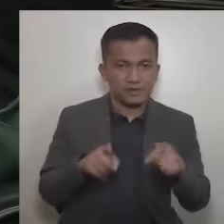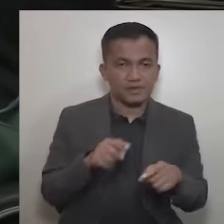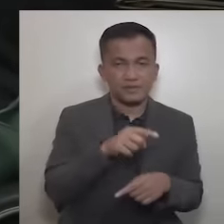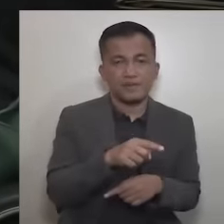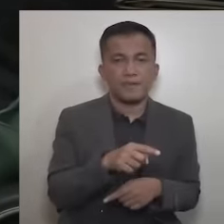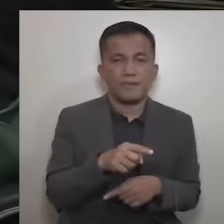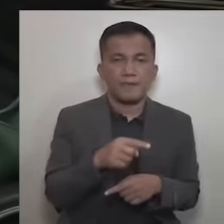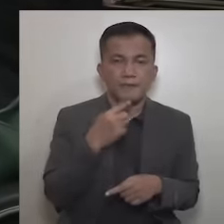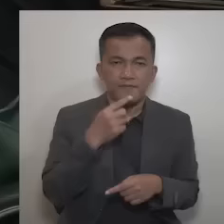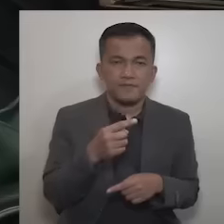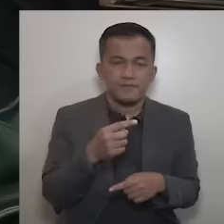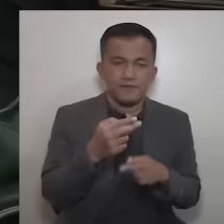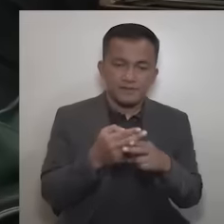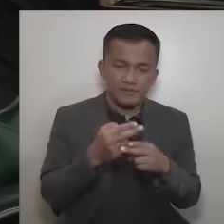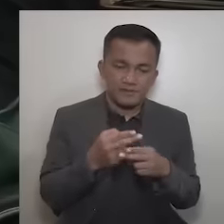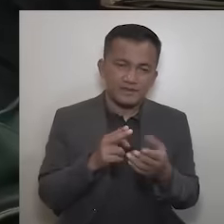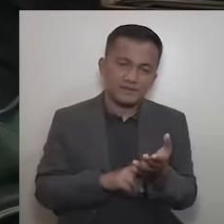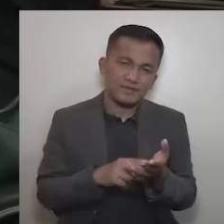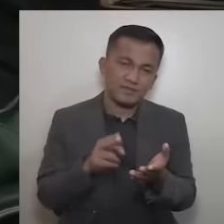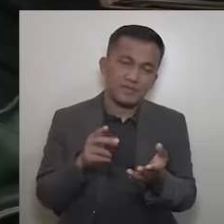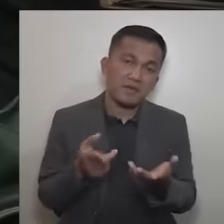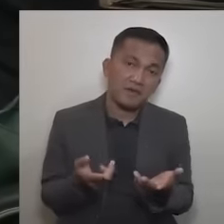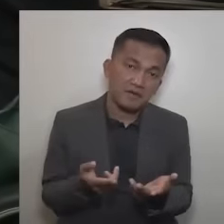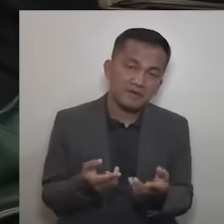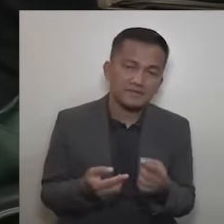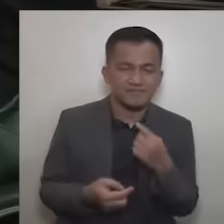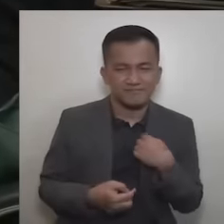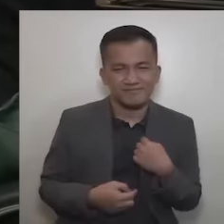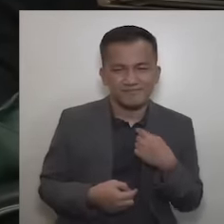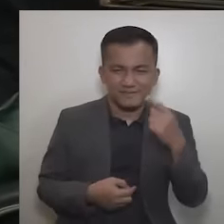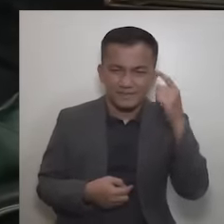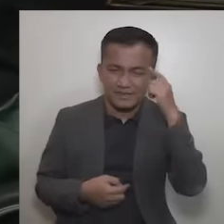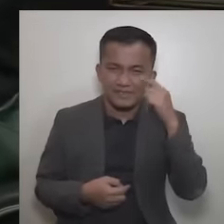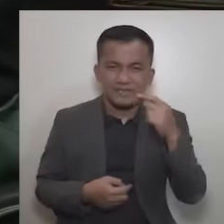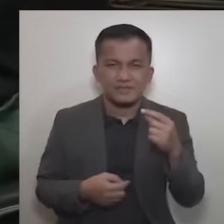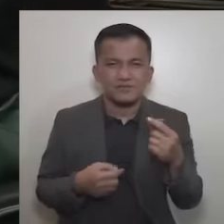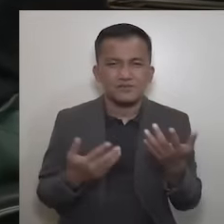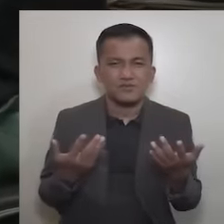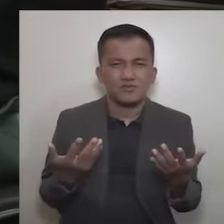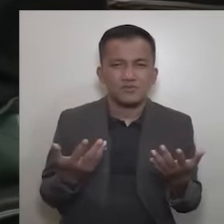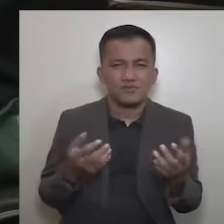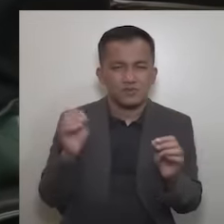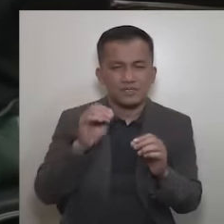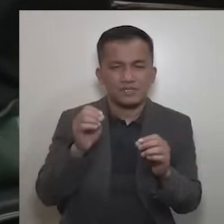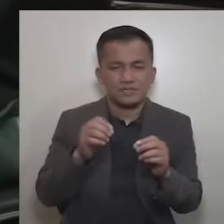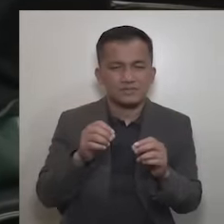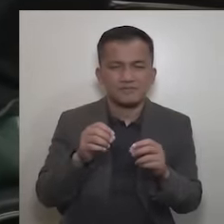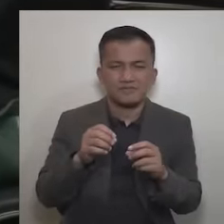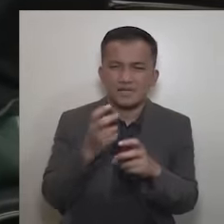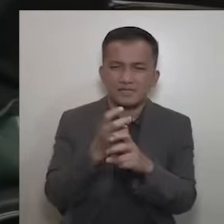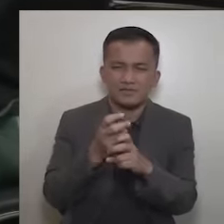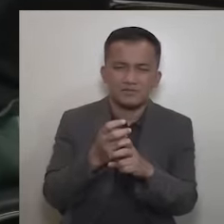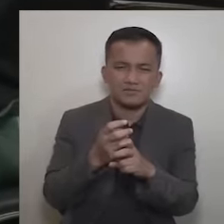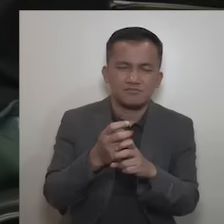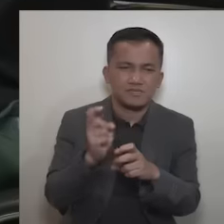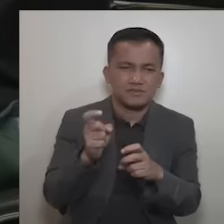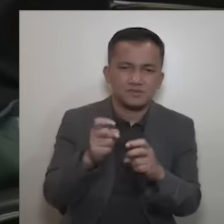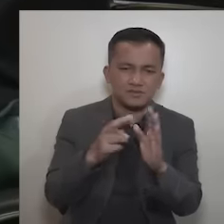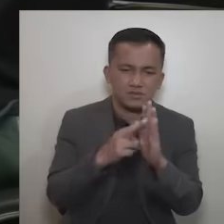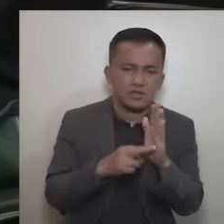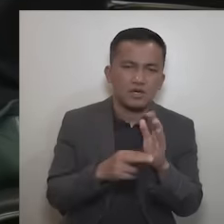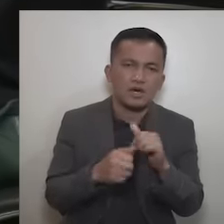nangyari yata sa kanya is, na yung pangalan niya, pipirma na lang. I think, wala naman hard and fast rule on how